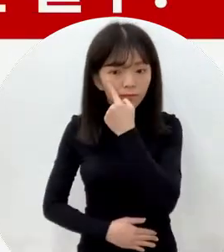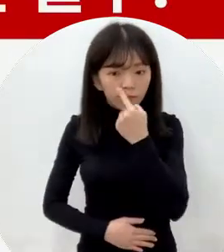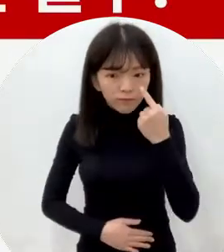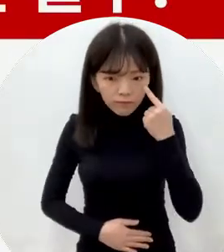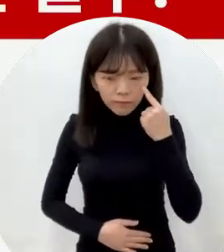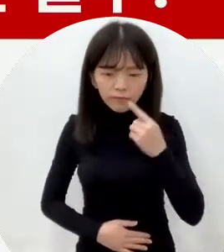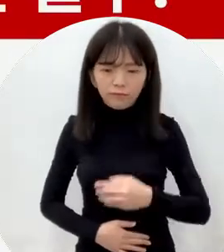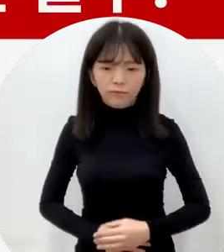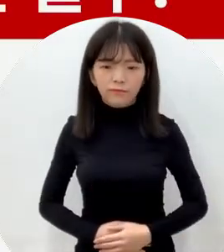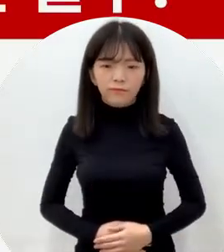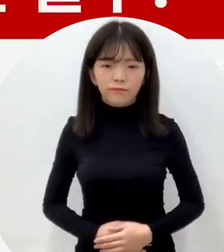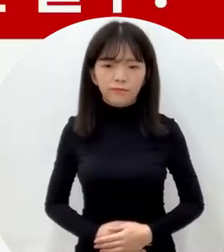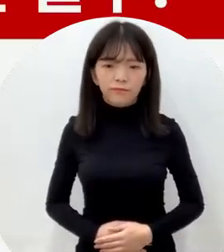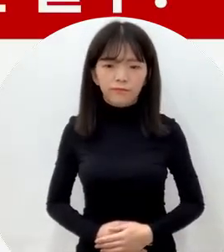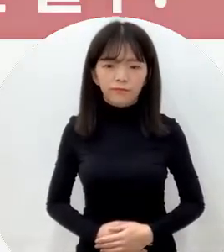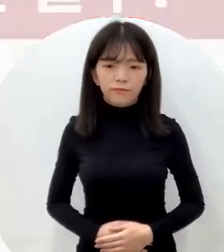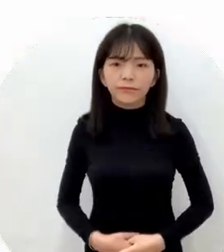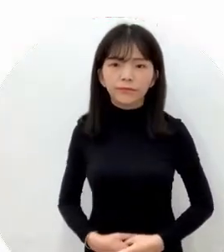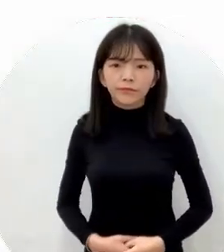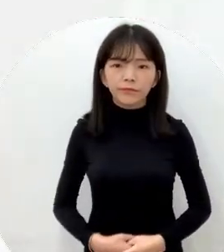일반 유의사항을 살펴보겠습니다.